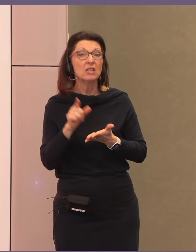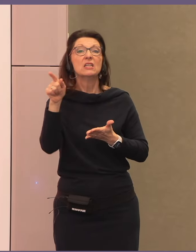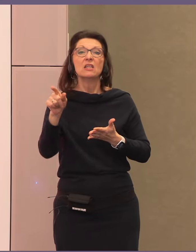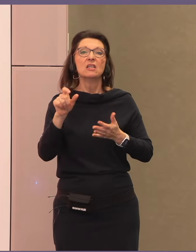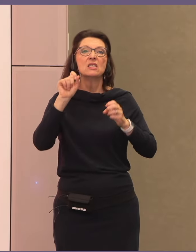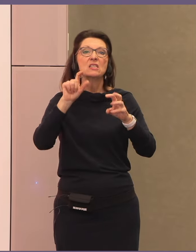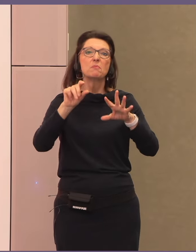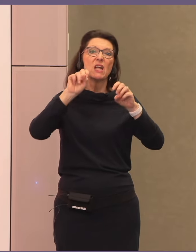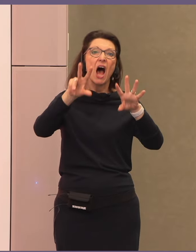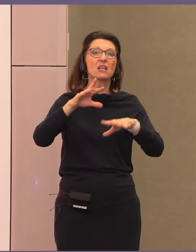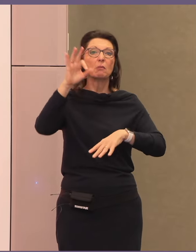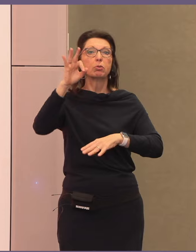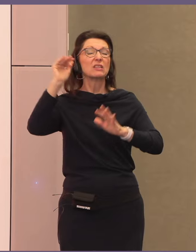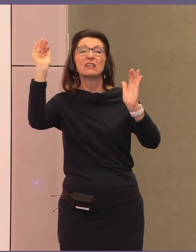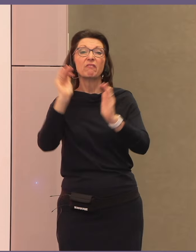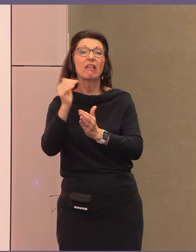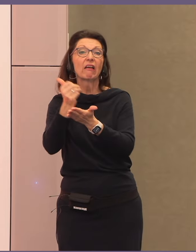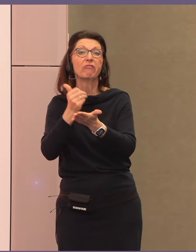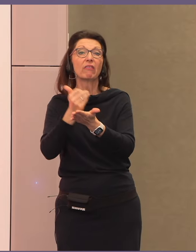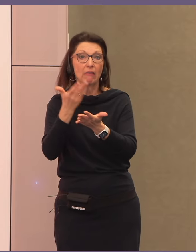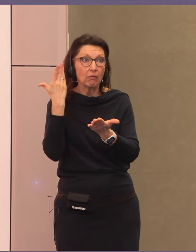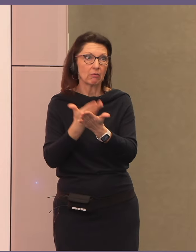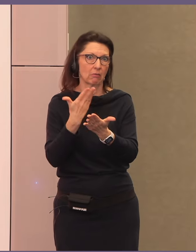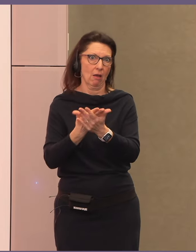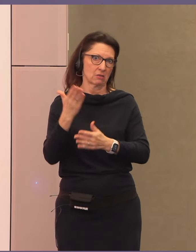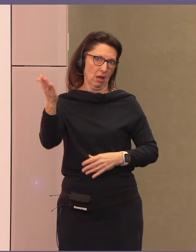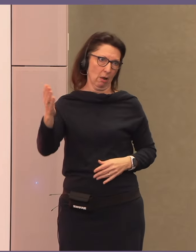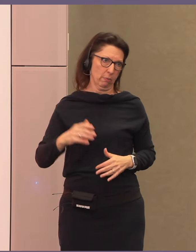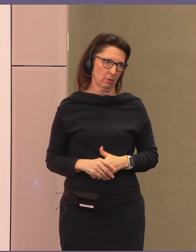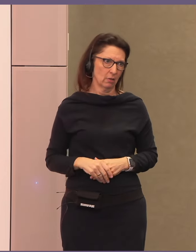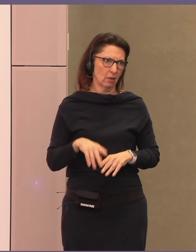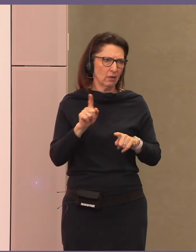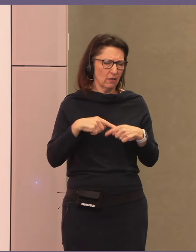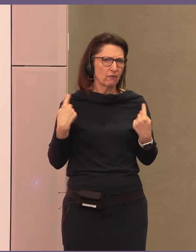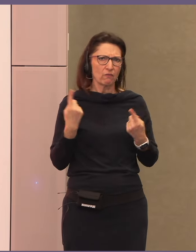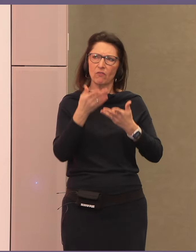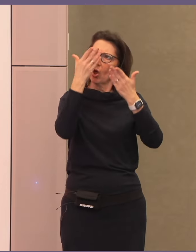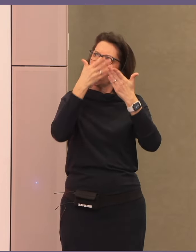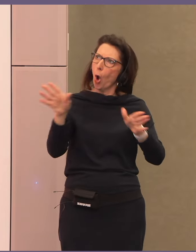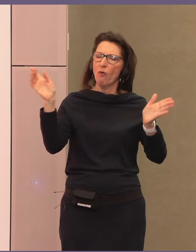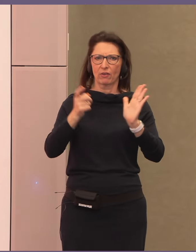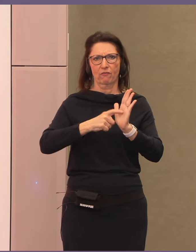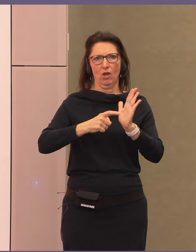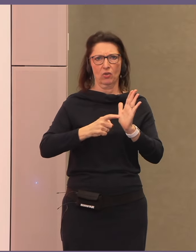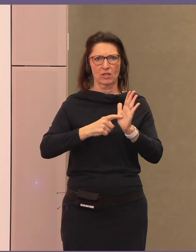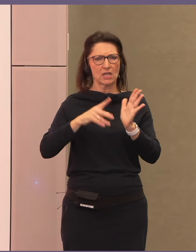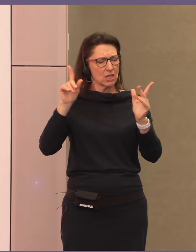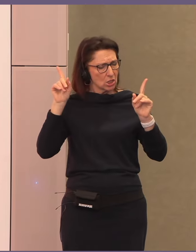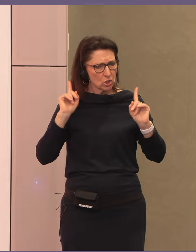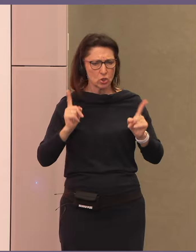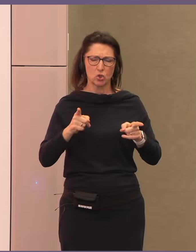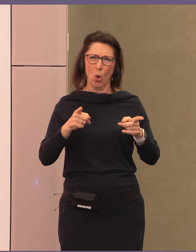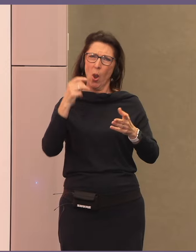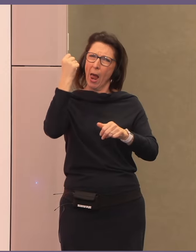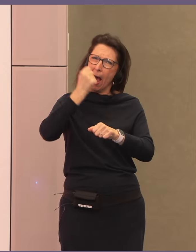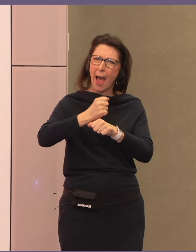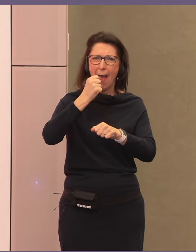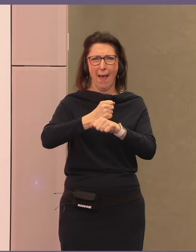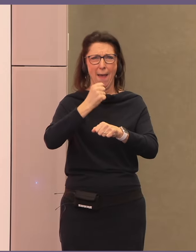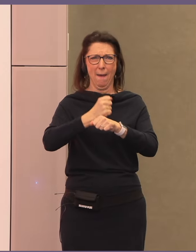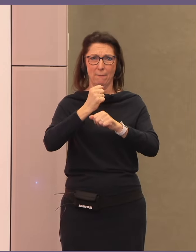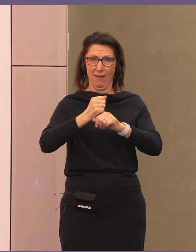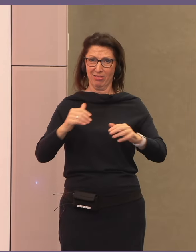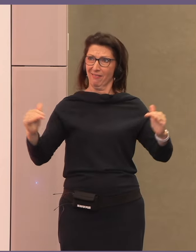weniger verdienen. Und so sind diese Forderungen von uns auch in der Öffentlichkeit, gleichen Lohn für gleichwertige Arbeit endlich